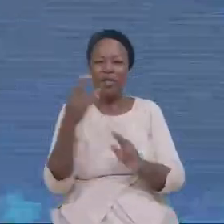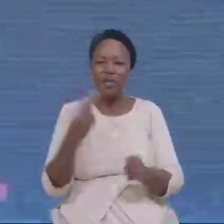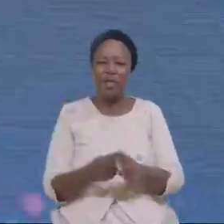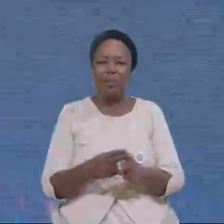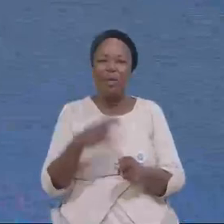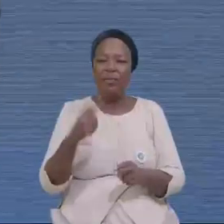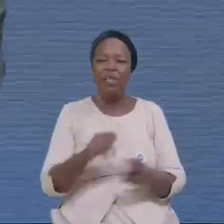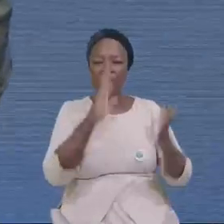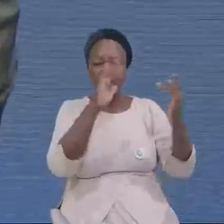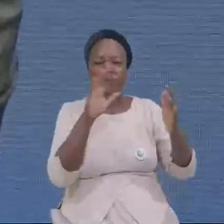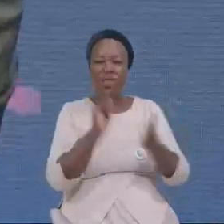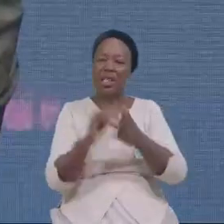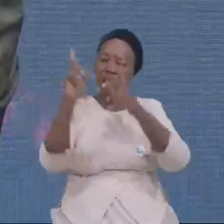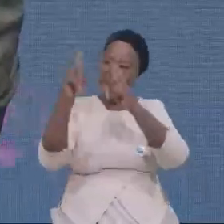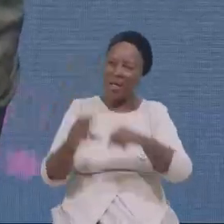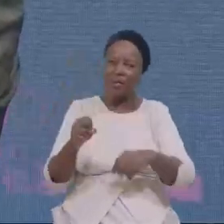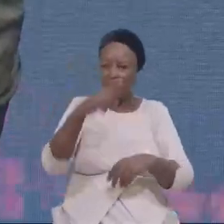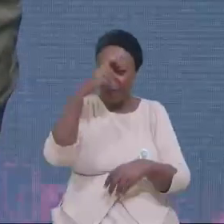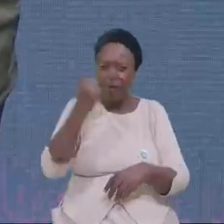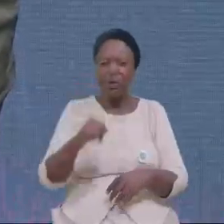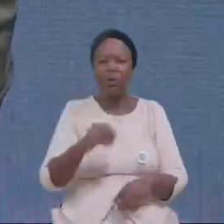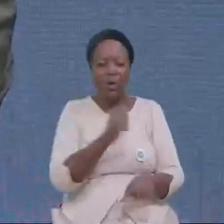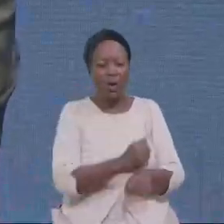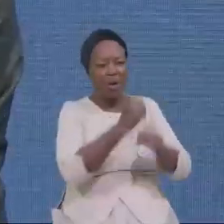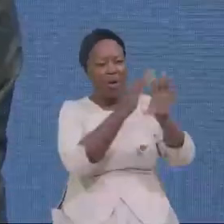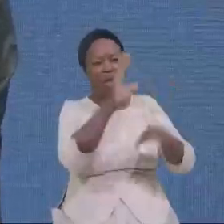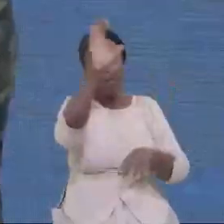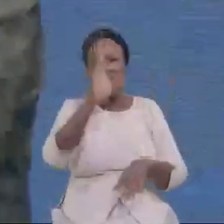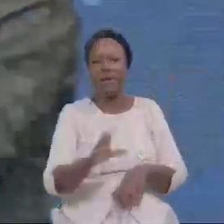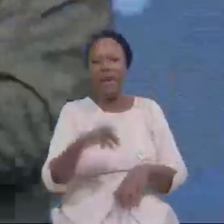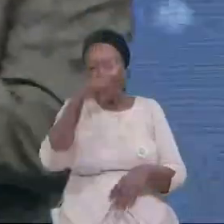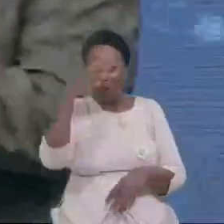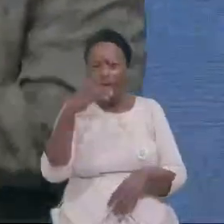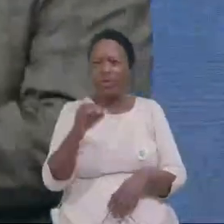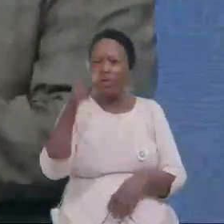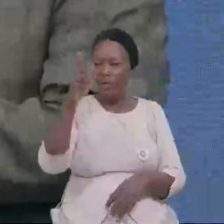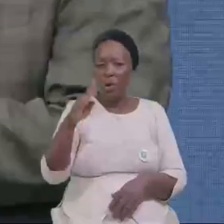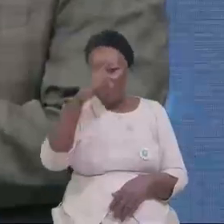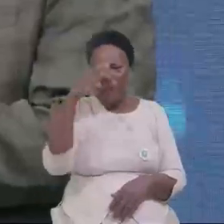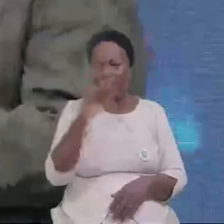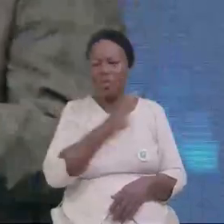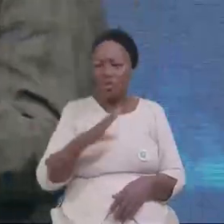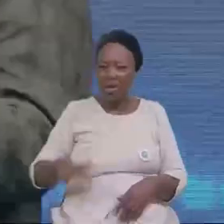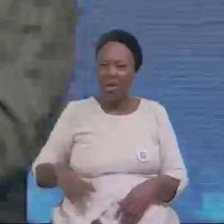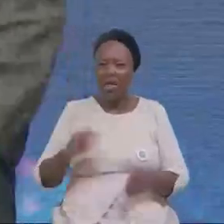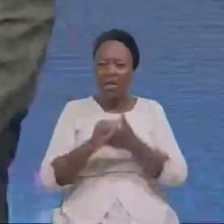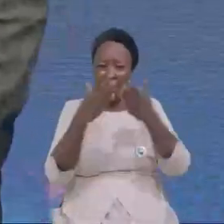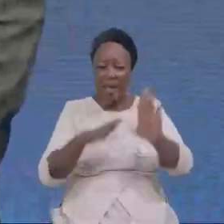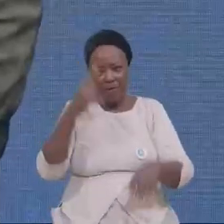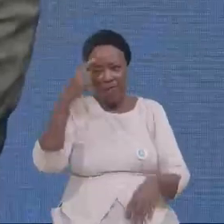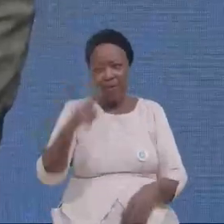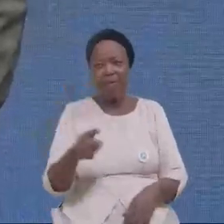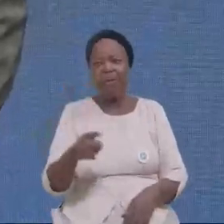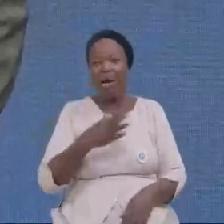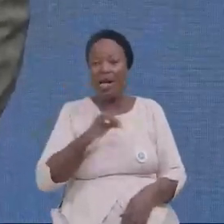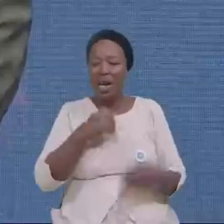Les attentes qui viennent à cause du calvaire, qui viennent à cause de la croix, à cause de Christ qui est mort pour toi Et